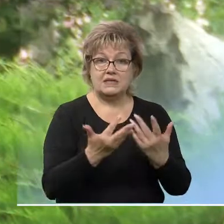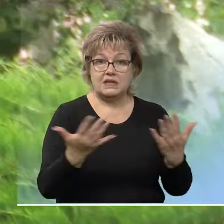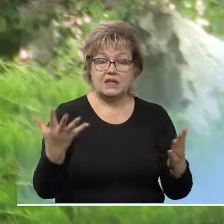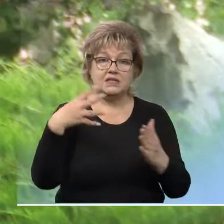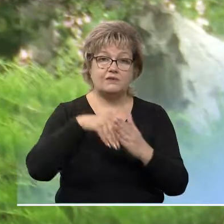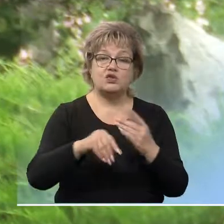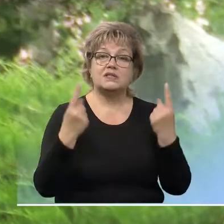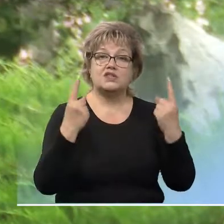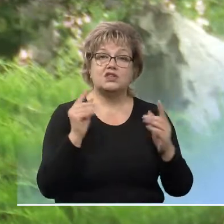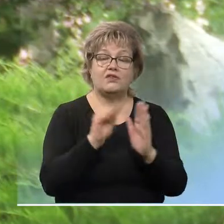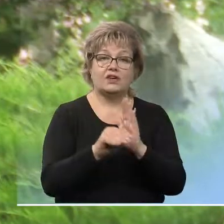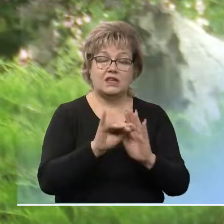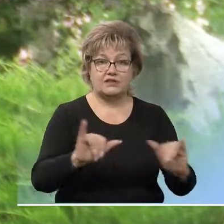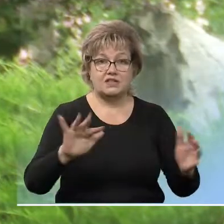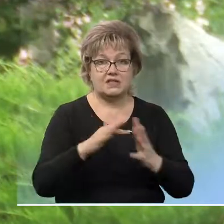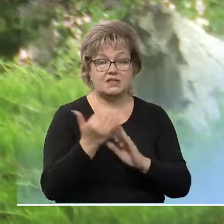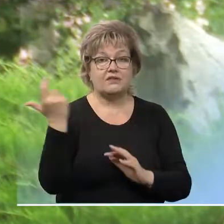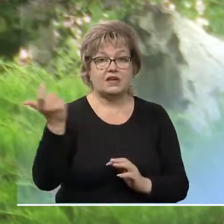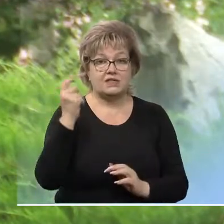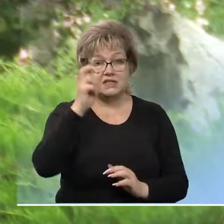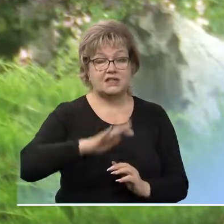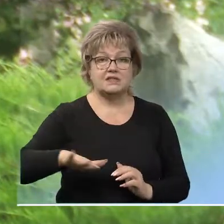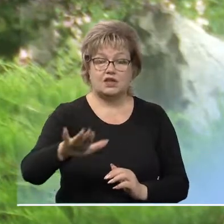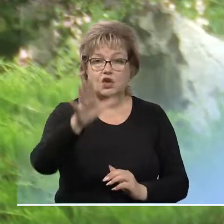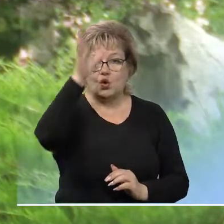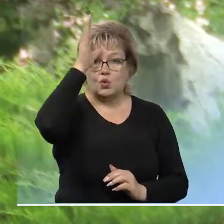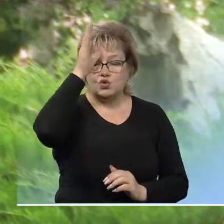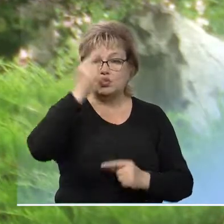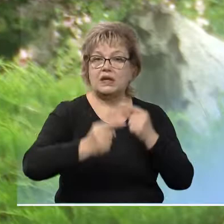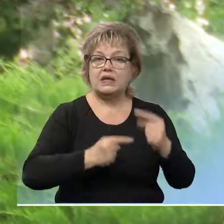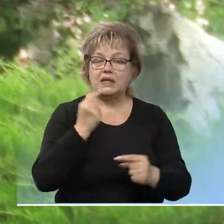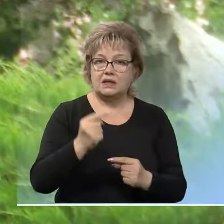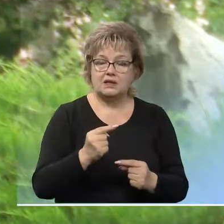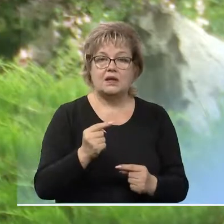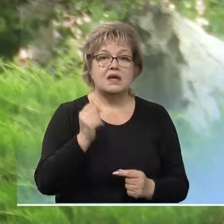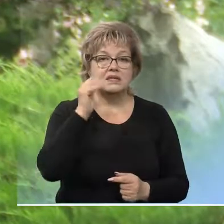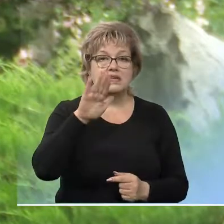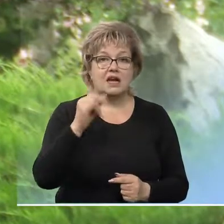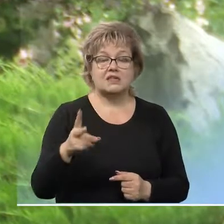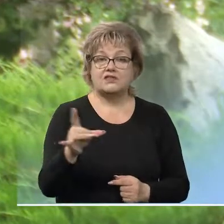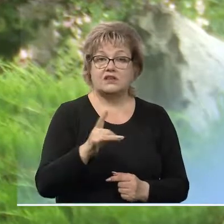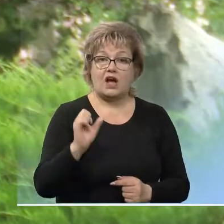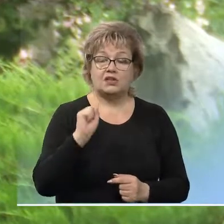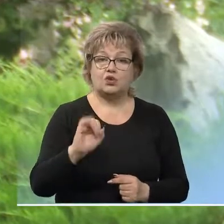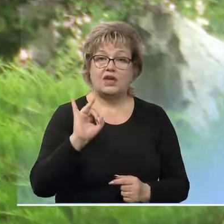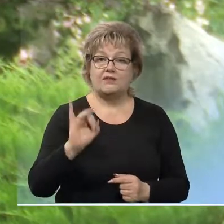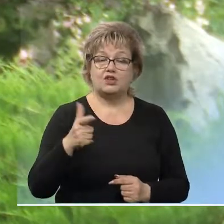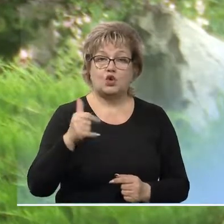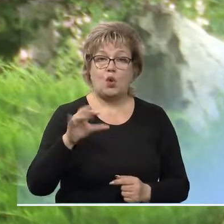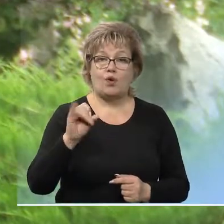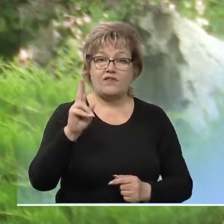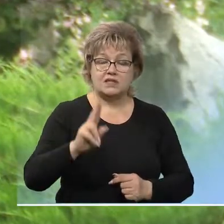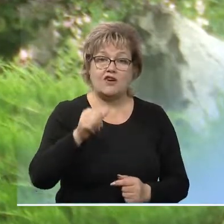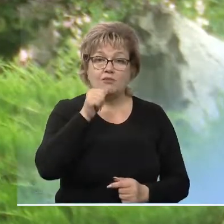Донская селекция вносит значительный вклад в развитие сельского хозяйства страны. Ученый-легенда, селекционер из Тарасовского района Анатолий